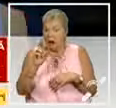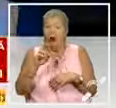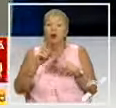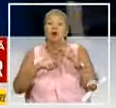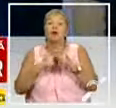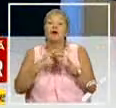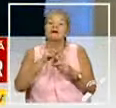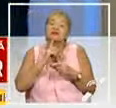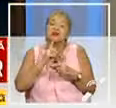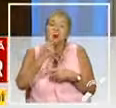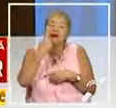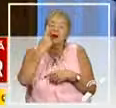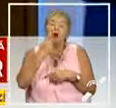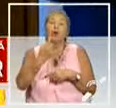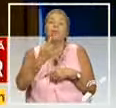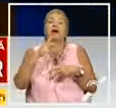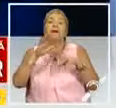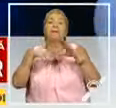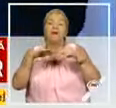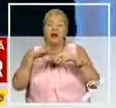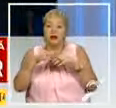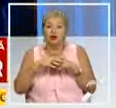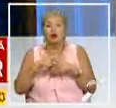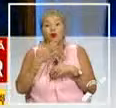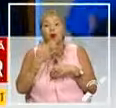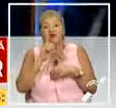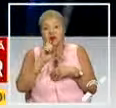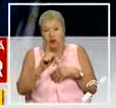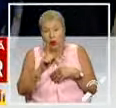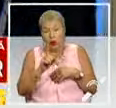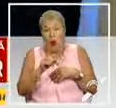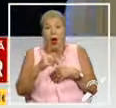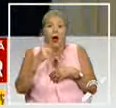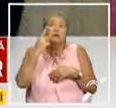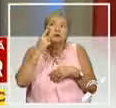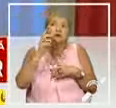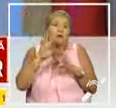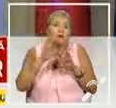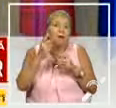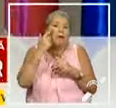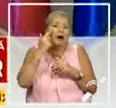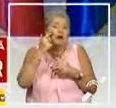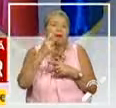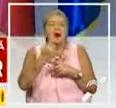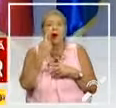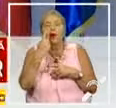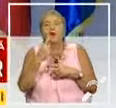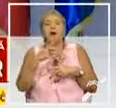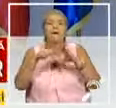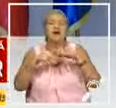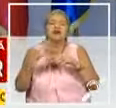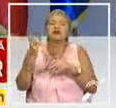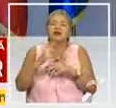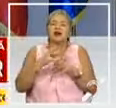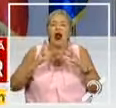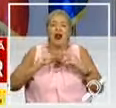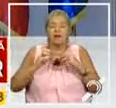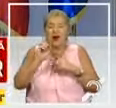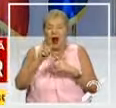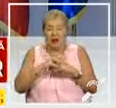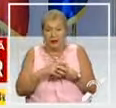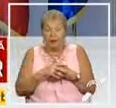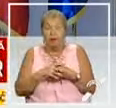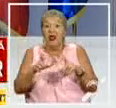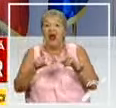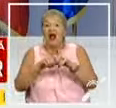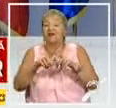desemnat și un premier interimar, care potrivit surselor va fi unul dintre miniștrii Partidului Național Liberal. În același timp,